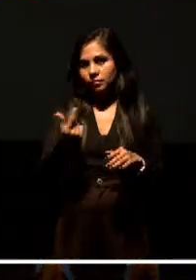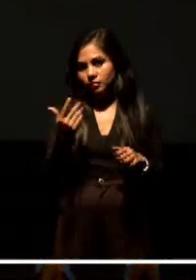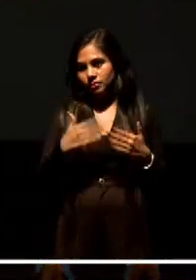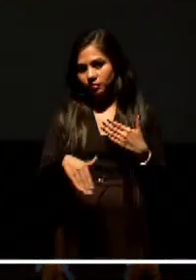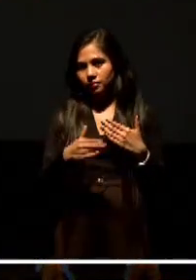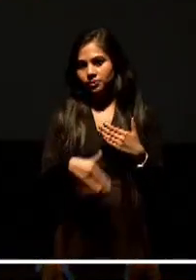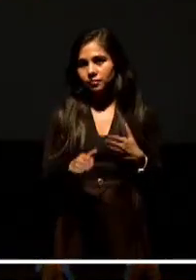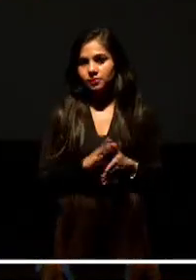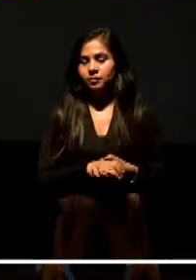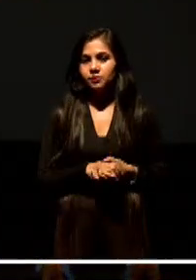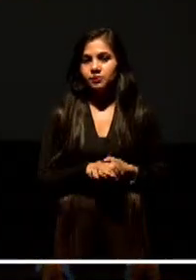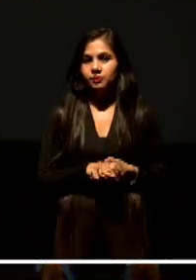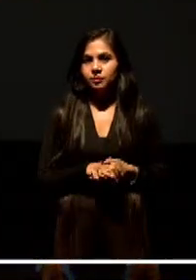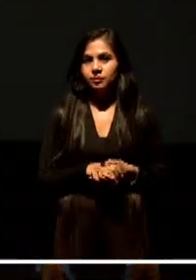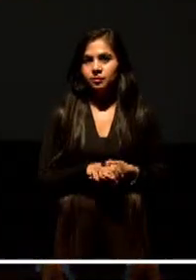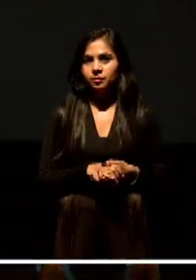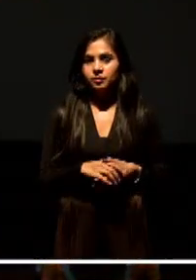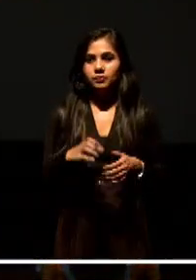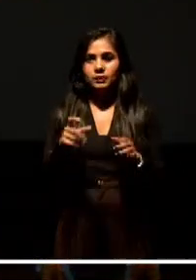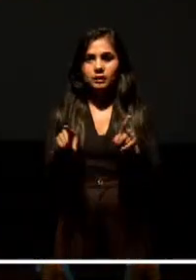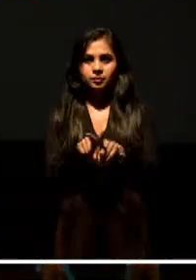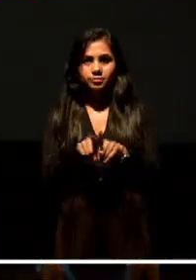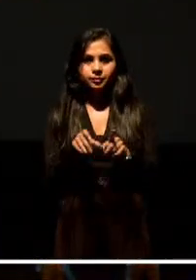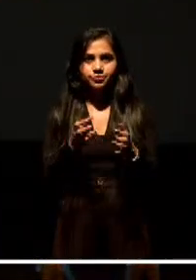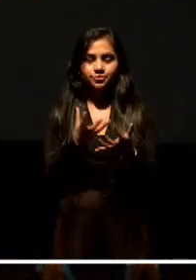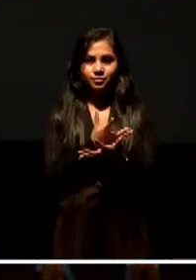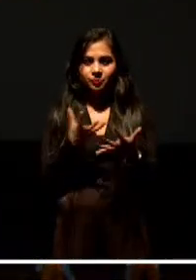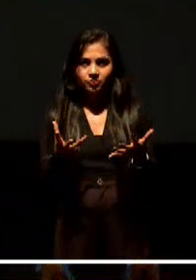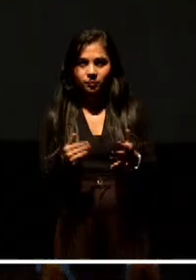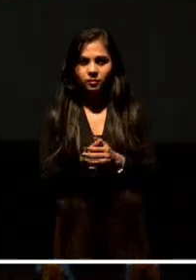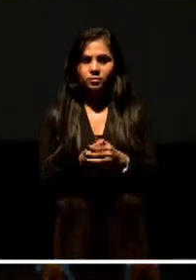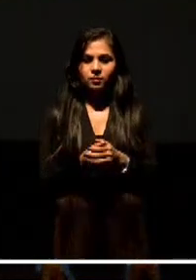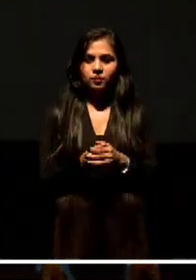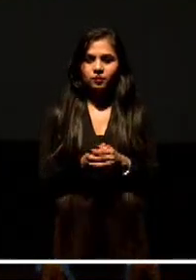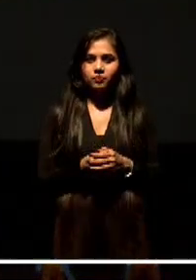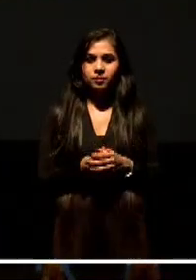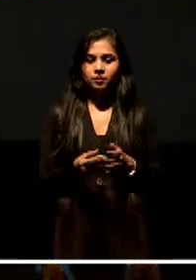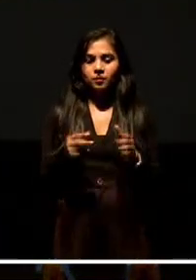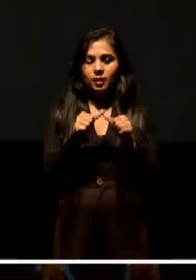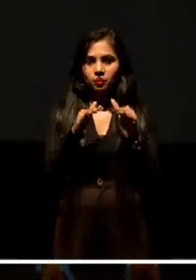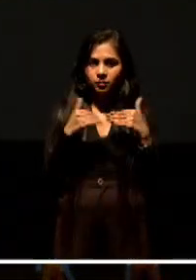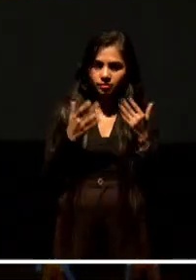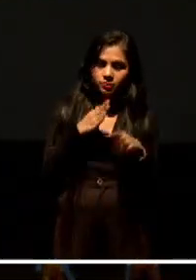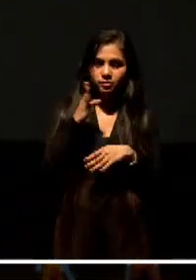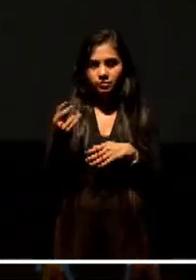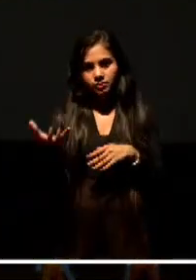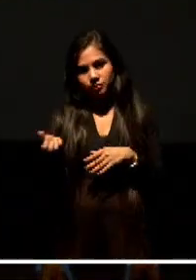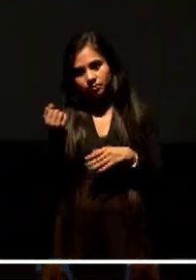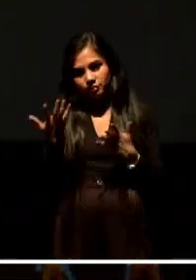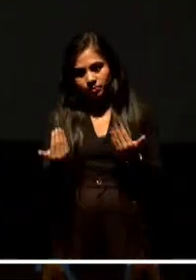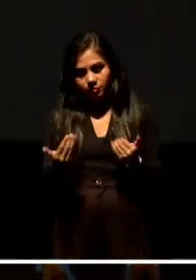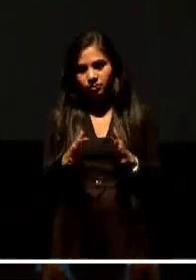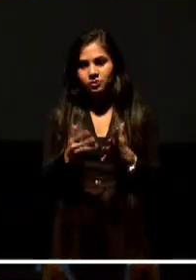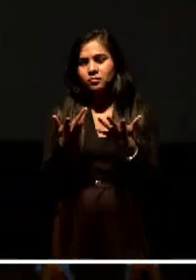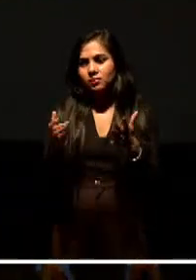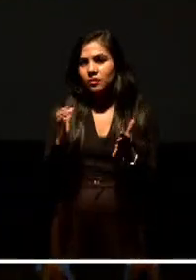आपको जो उसकी केन है, वो आप बिल्कुल अमेजोन पर जाकर भी ले सकते हैं। आप किसी और